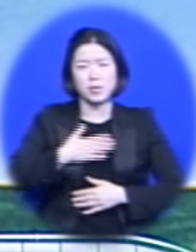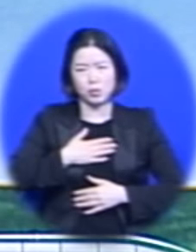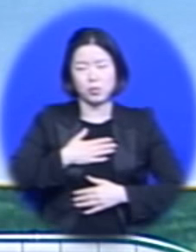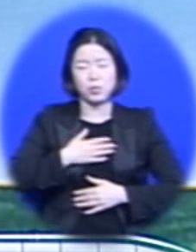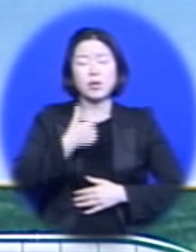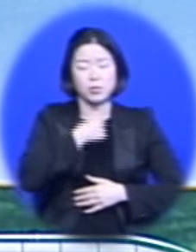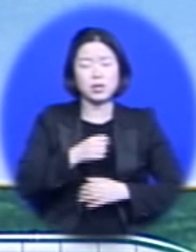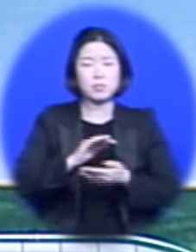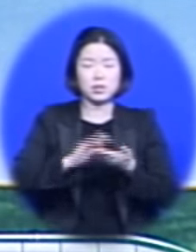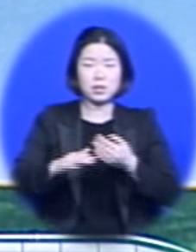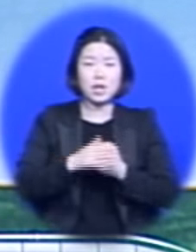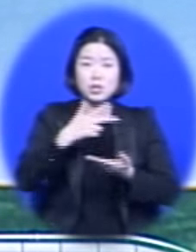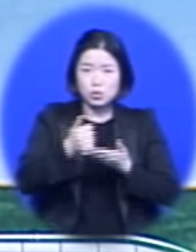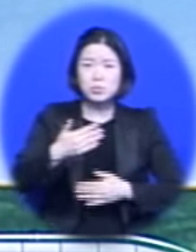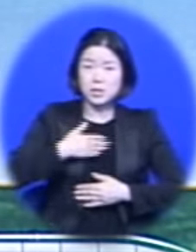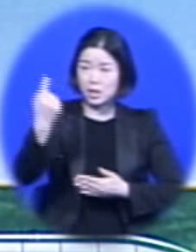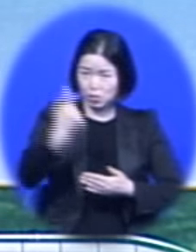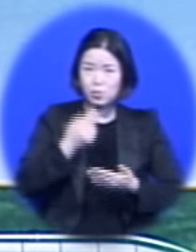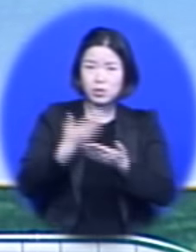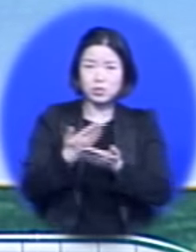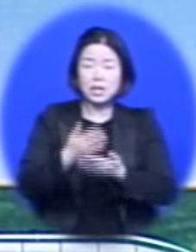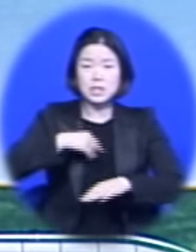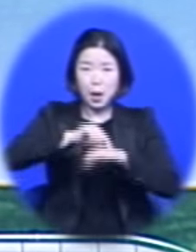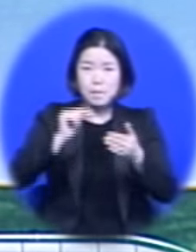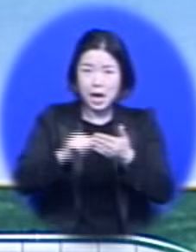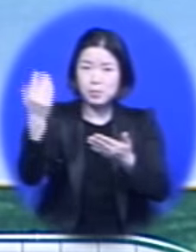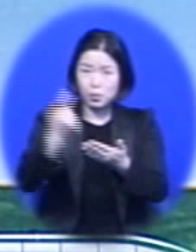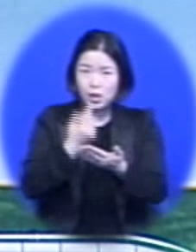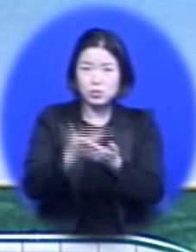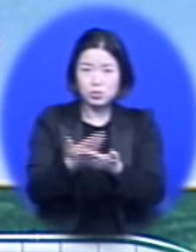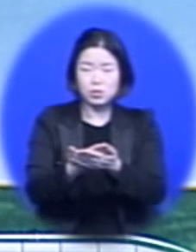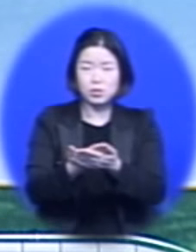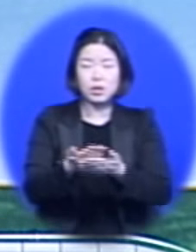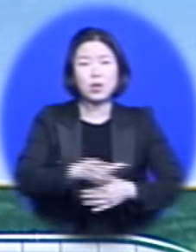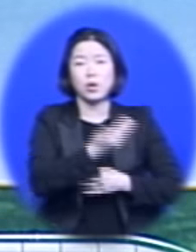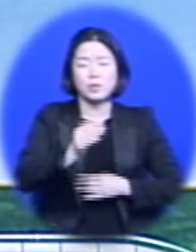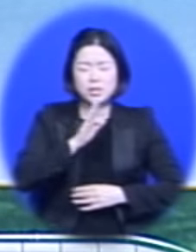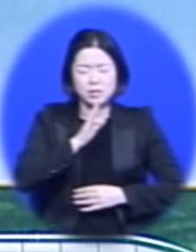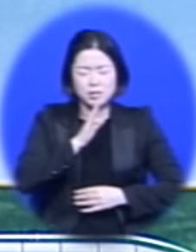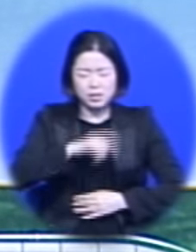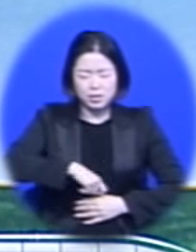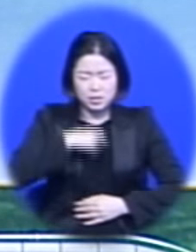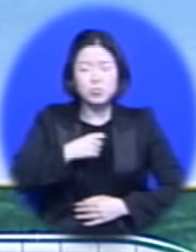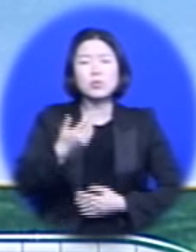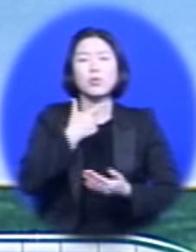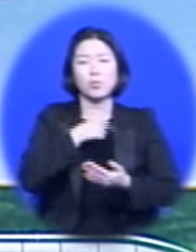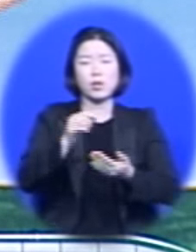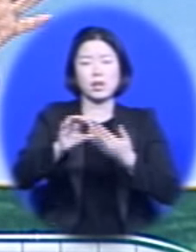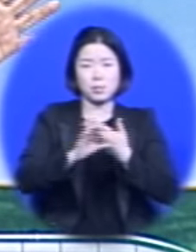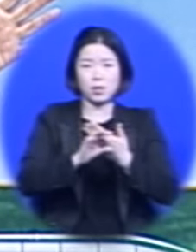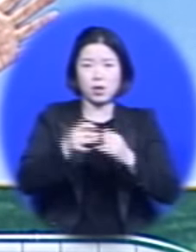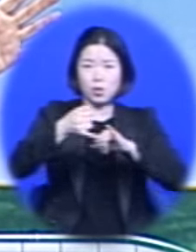싶습니다. 주님 제게 오세요. 제 마음에 오세요. 여러분이 진심으로 구하시면